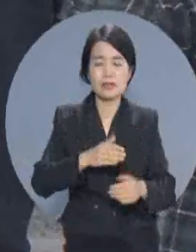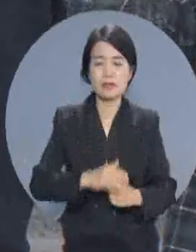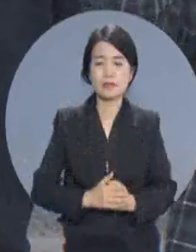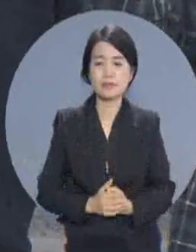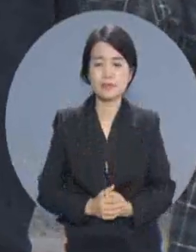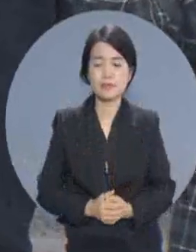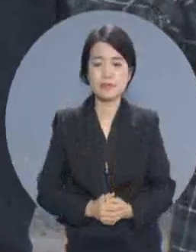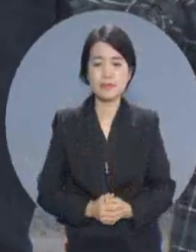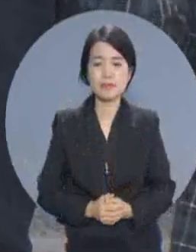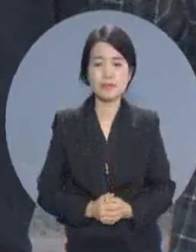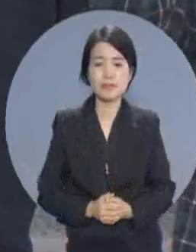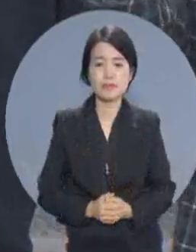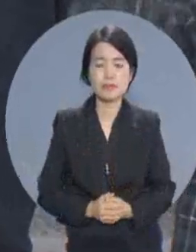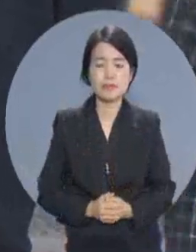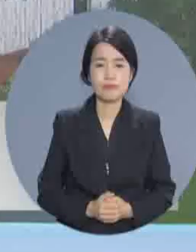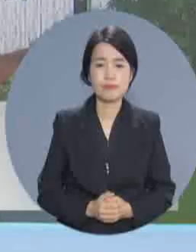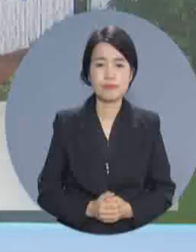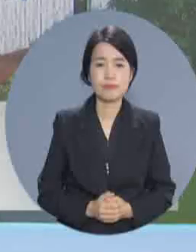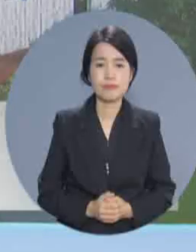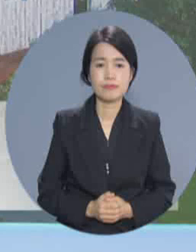있습니다.